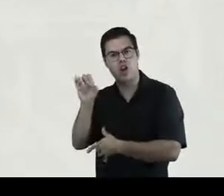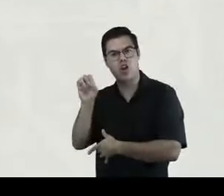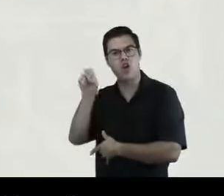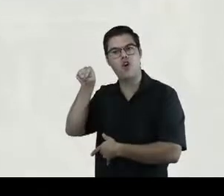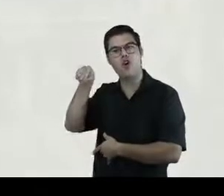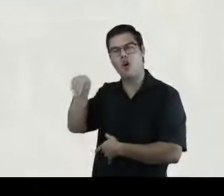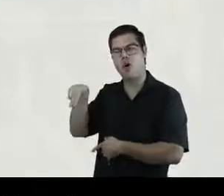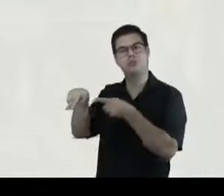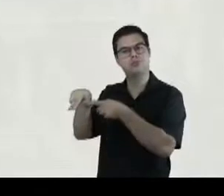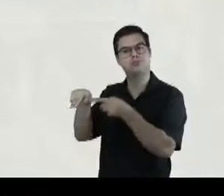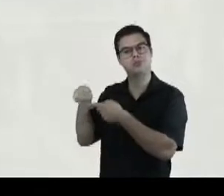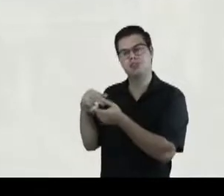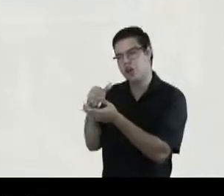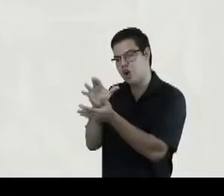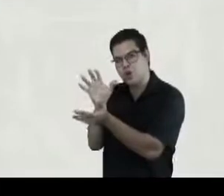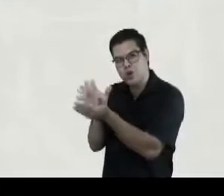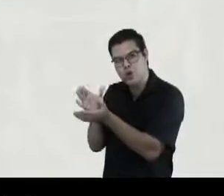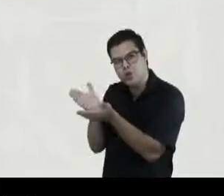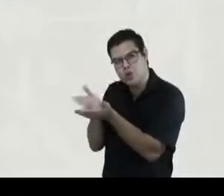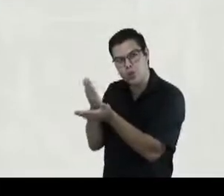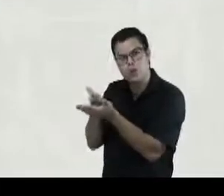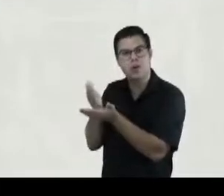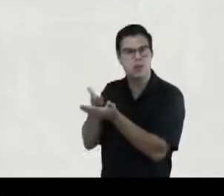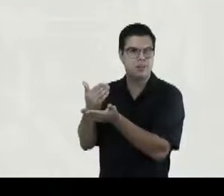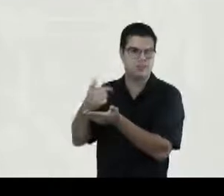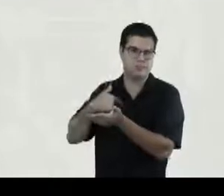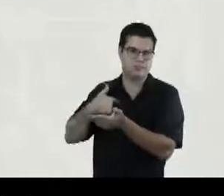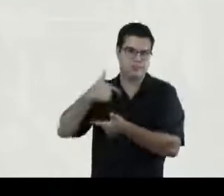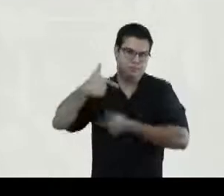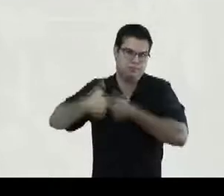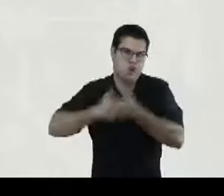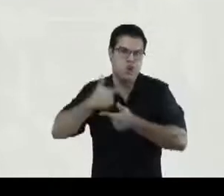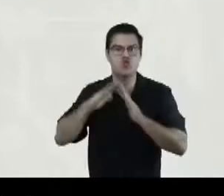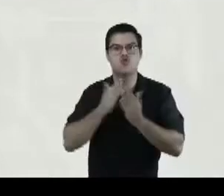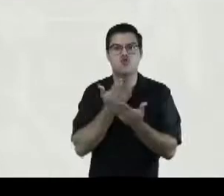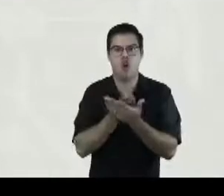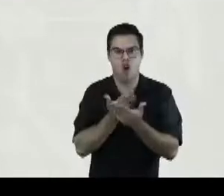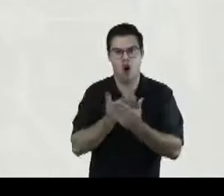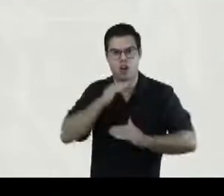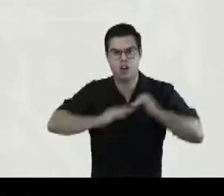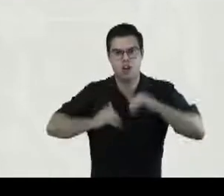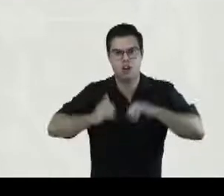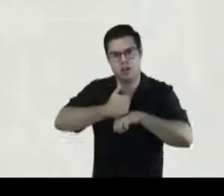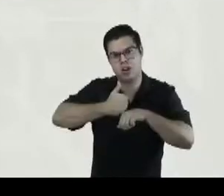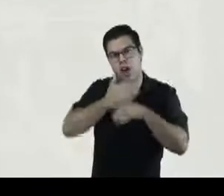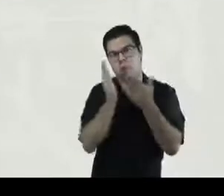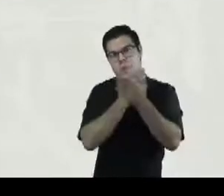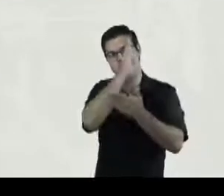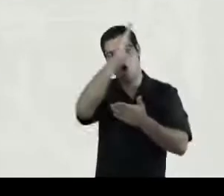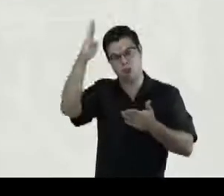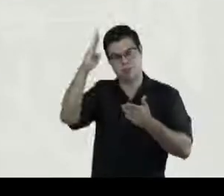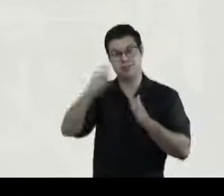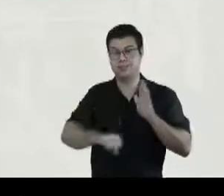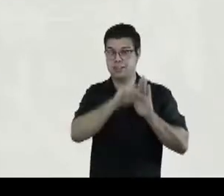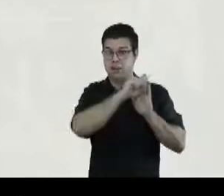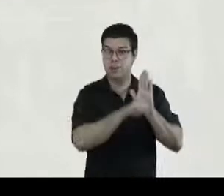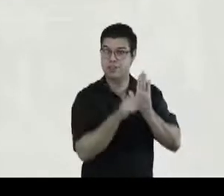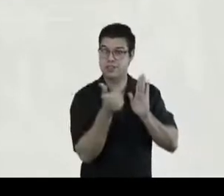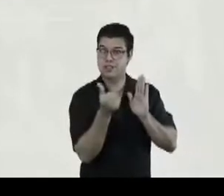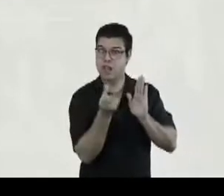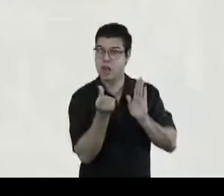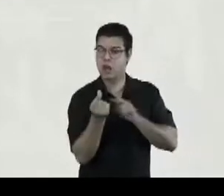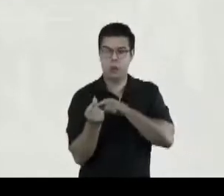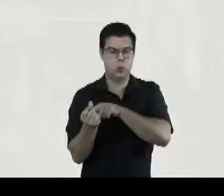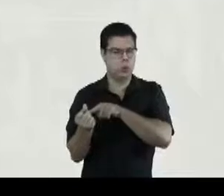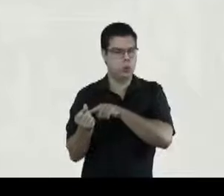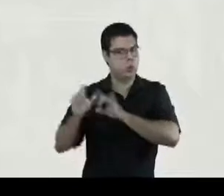bibliothécaires. Le XVIe siècle à Lyon, c'était l'âge d'or, 25 000 éditions. C'est là qu'est publié